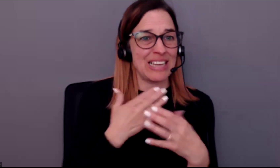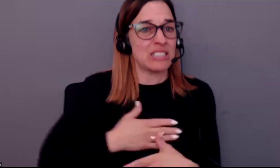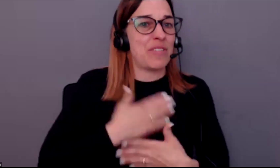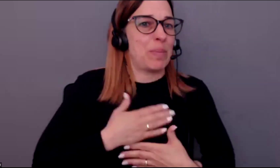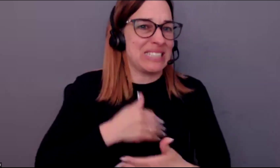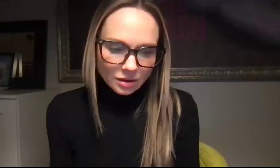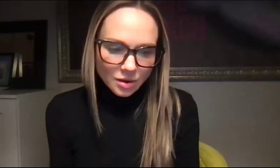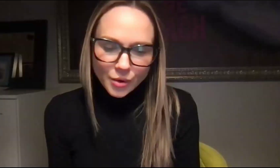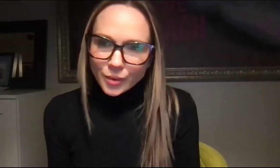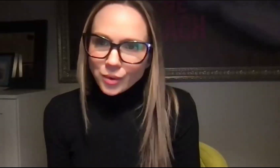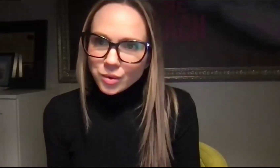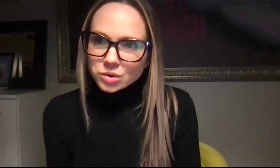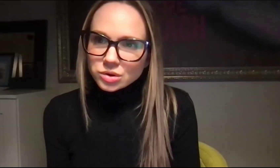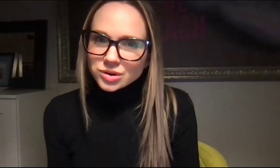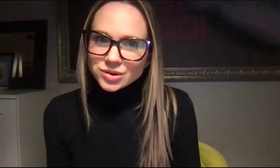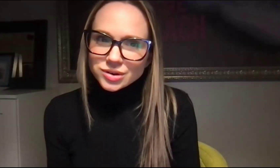plaisir. Ça me fait plaisir.